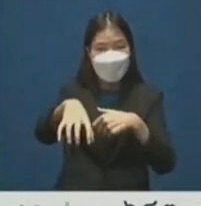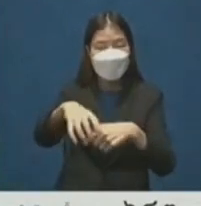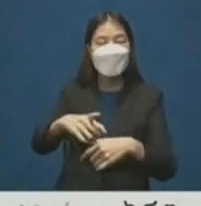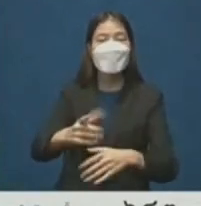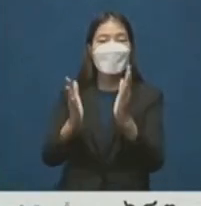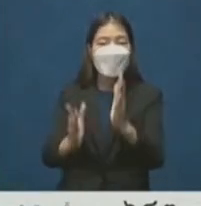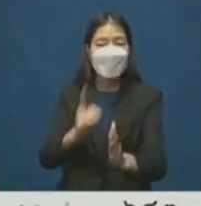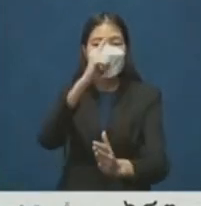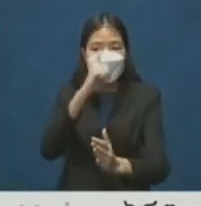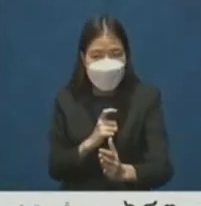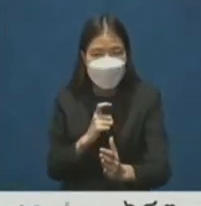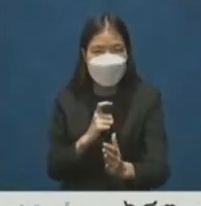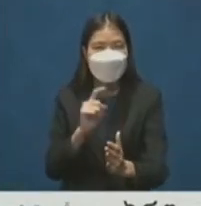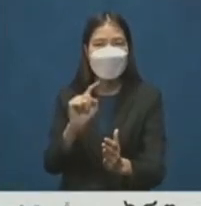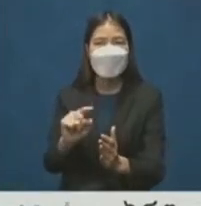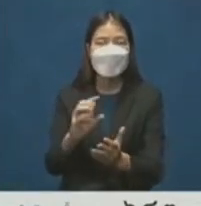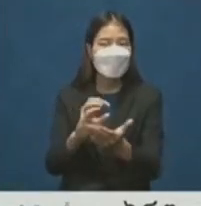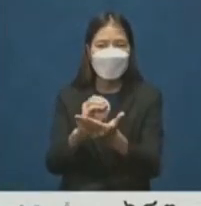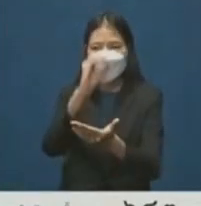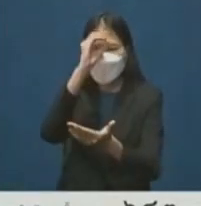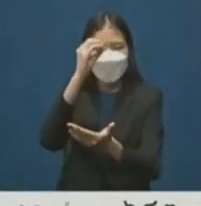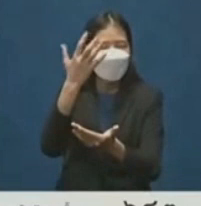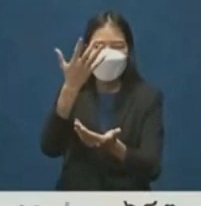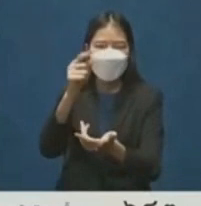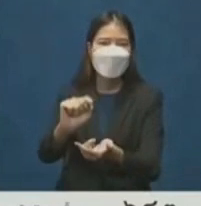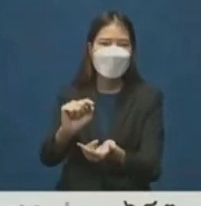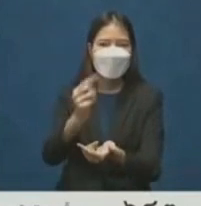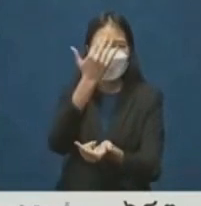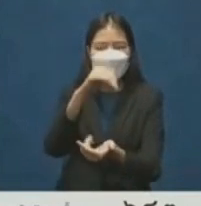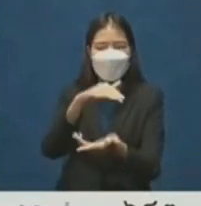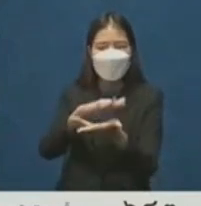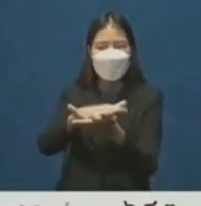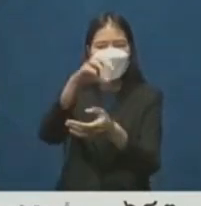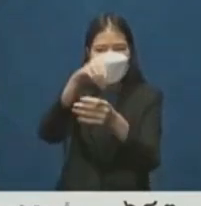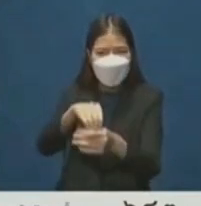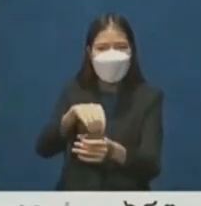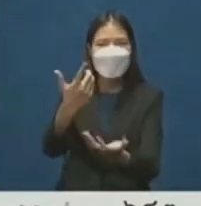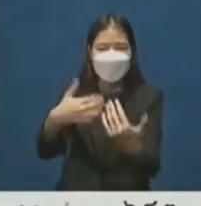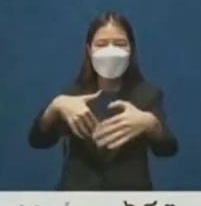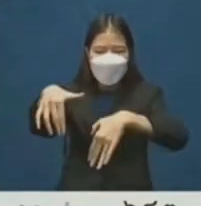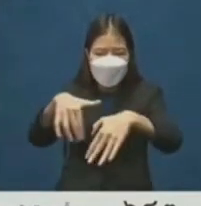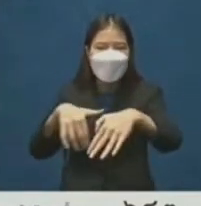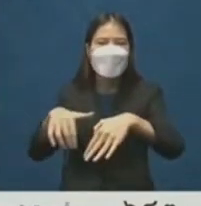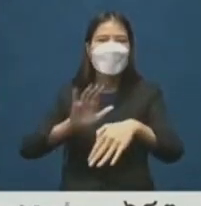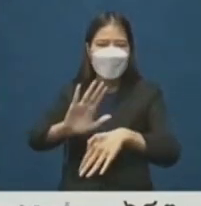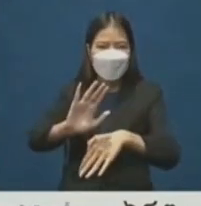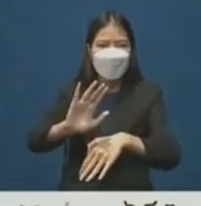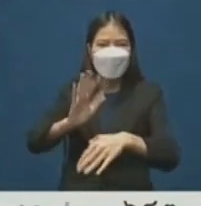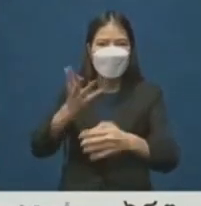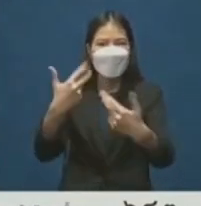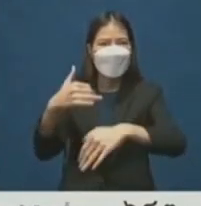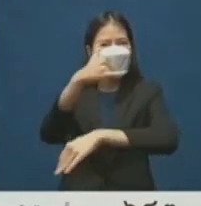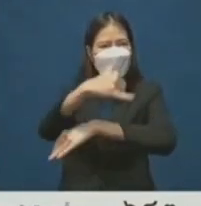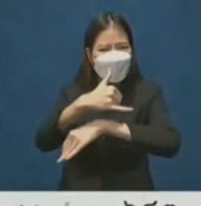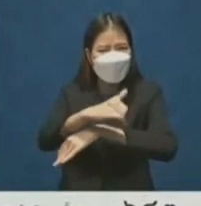ยเชื้อสายไทยจริงๆที่เราบอกว่ามีสัญชาติไทยวันนี้ไม่ได้เรียนสักคนแล้วนะครับโรงเรียนอยู่ได้เพราะพี่น้องชนชาติที่เป็น